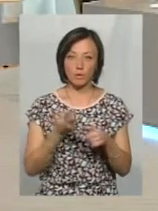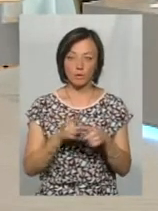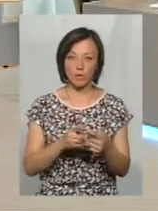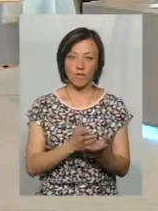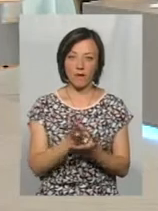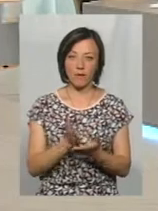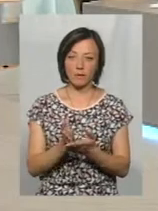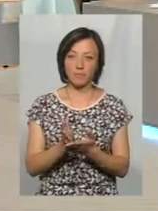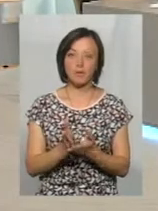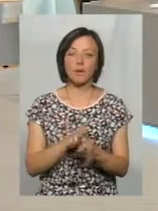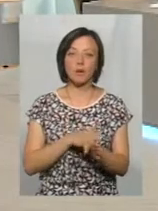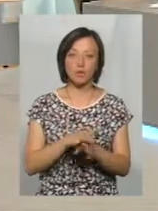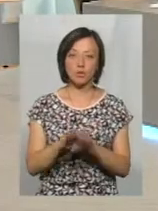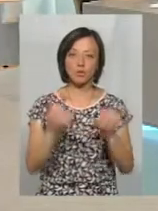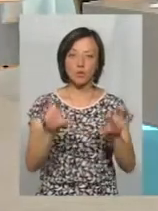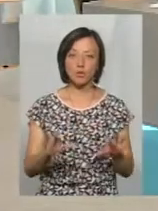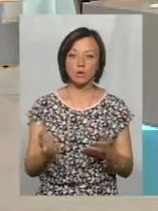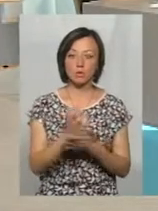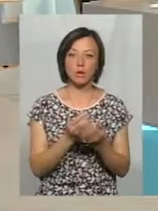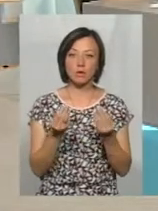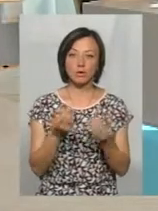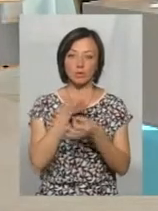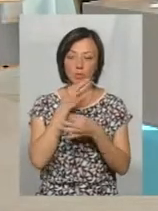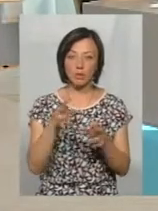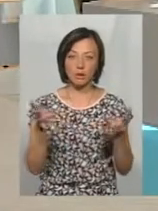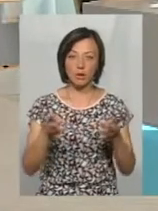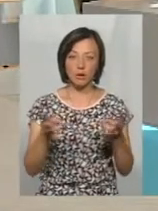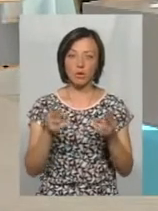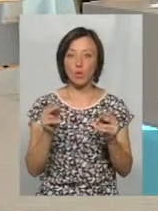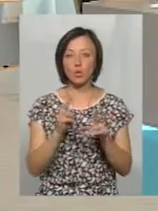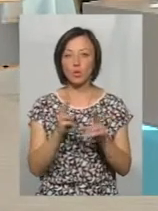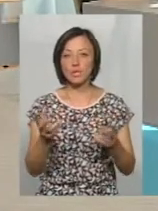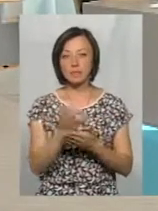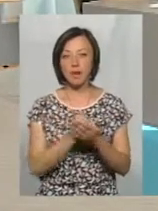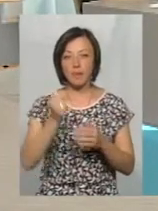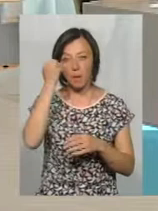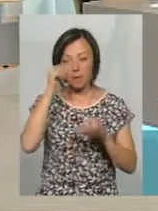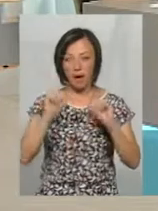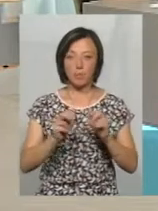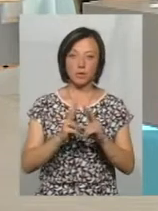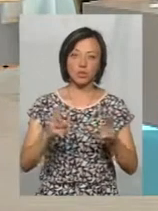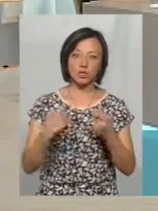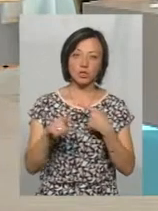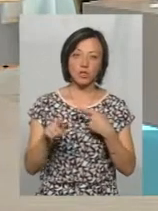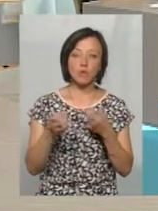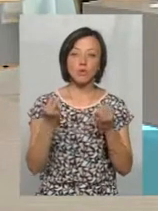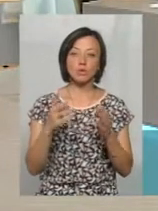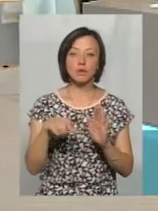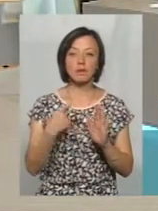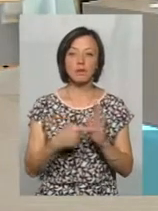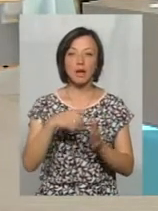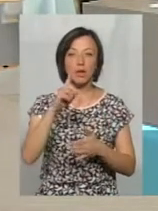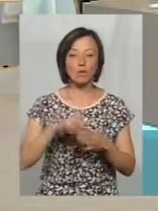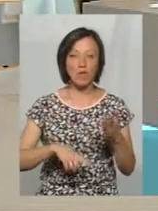варіанті. Абсолютно законно збирати гроші на будь-які потреби. Тобто хтось збирає на пам'ятники, хтось на це. Да. Просто питання